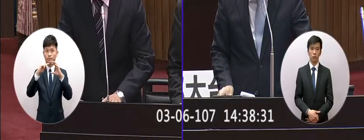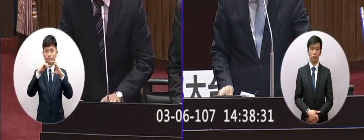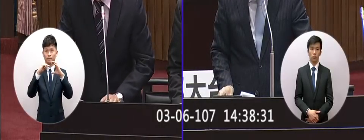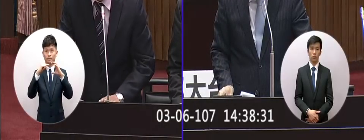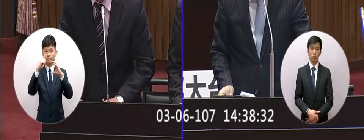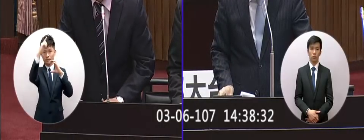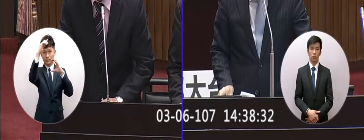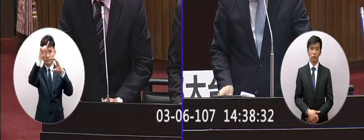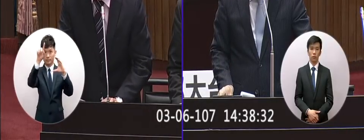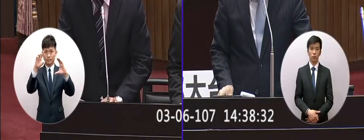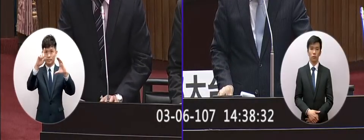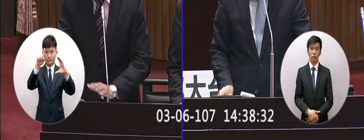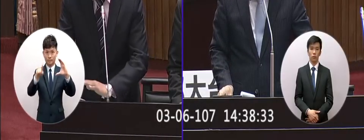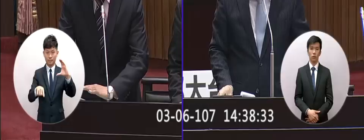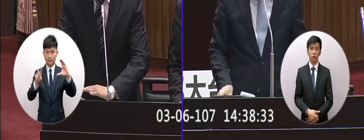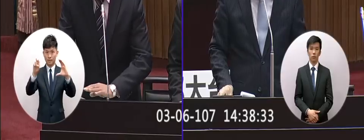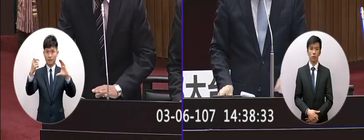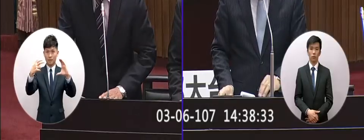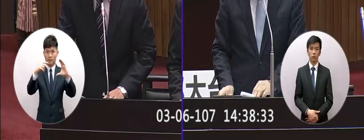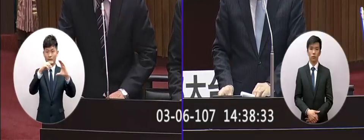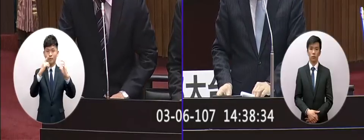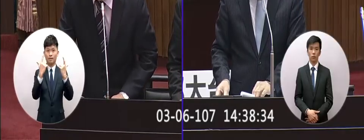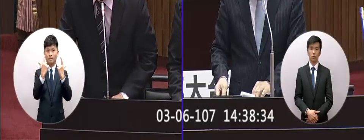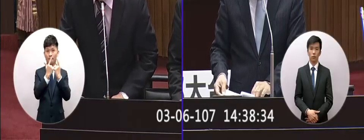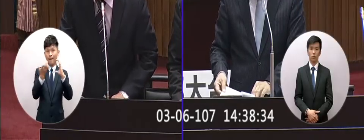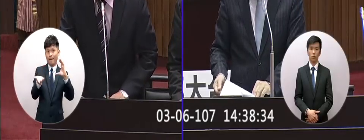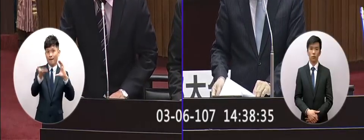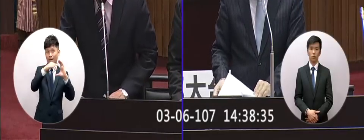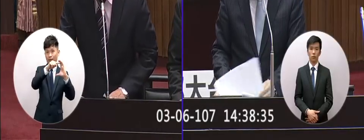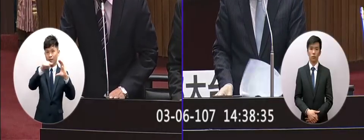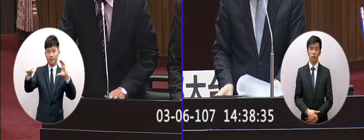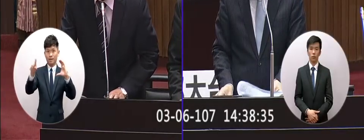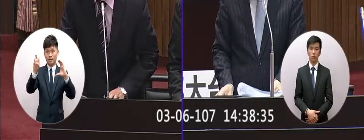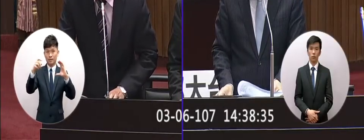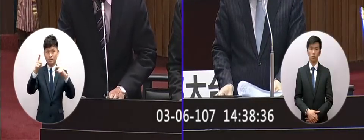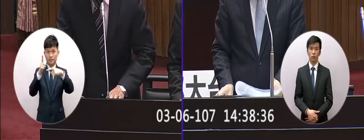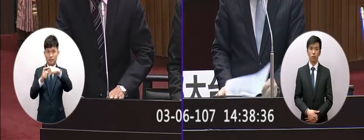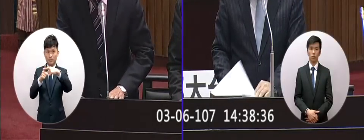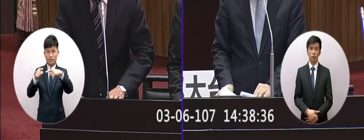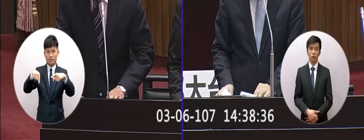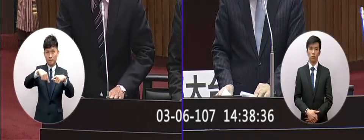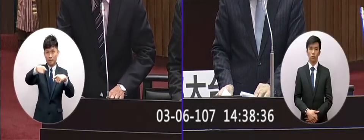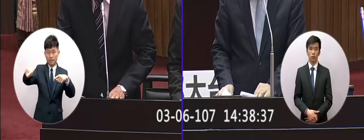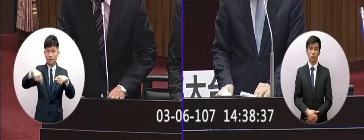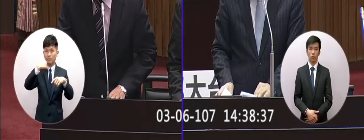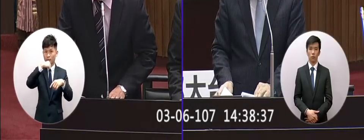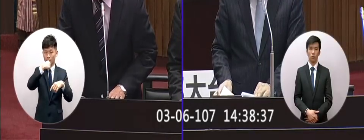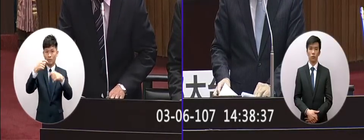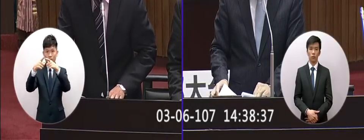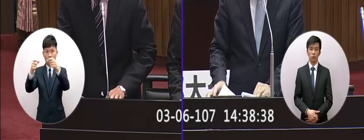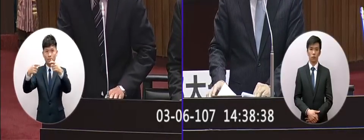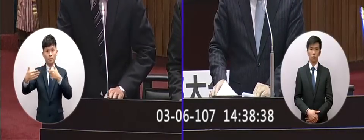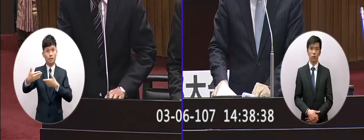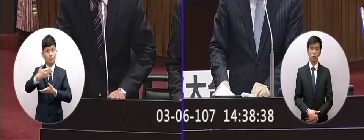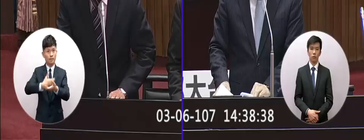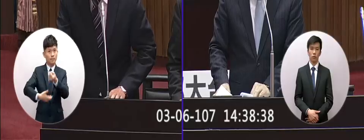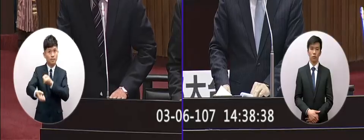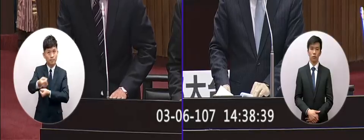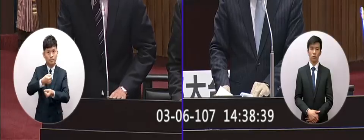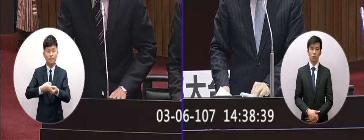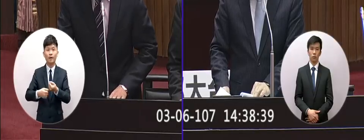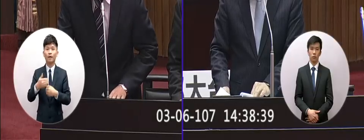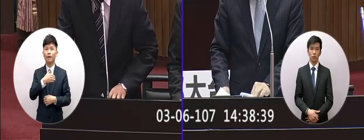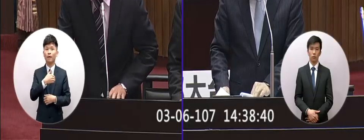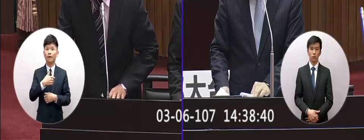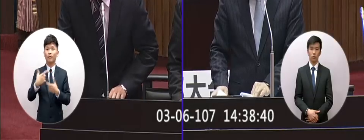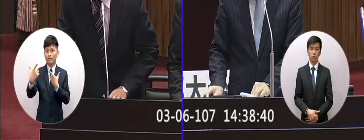北纬27度以下这块区域，已经是台日渔民可以共同作业的这个部分。所以后续下